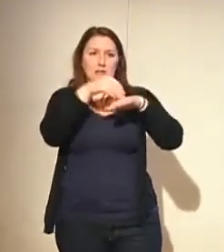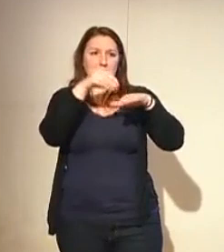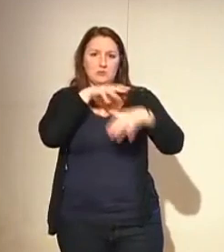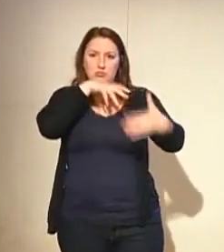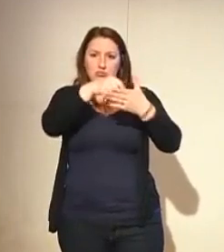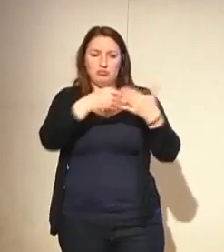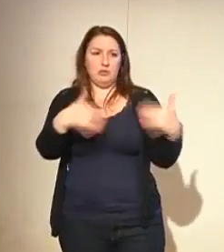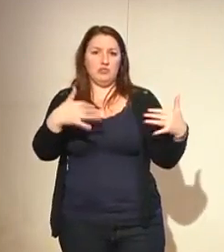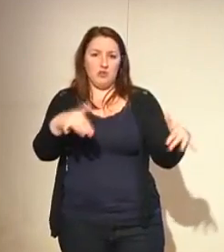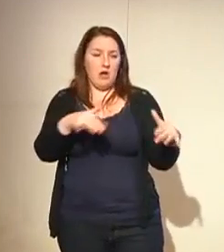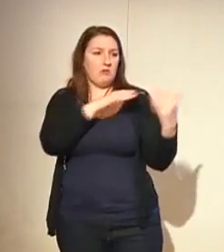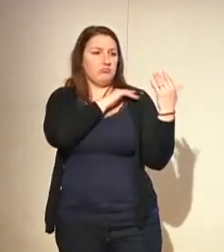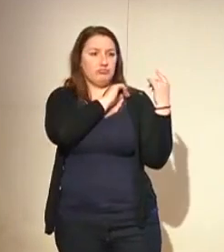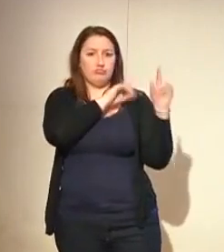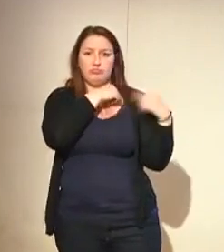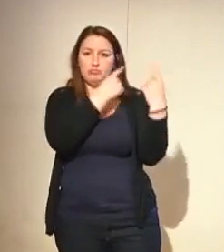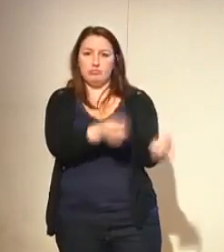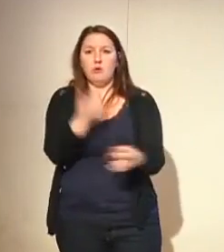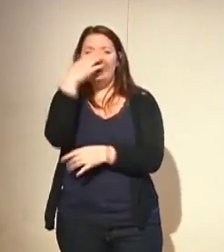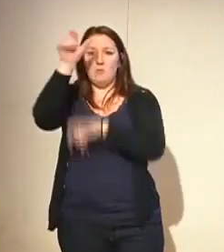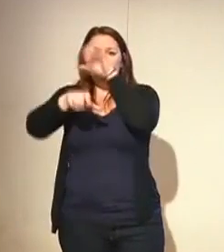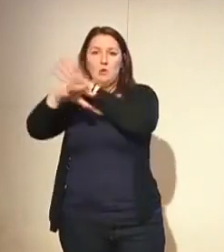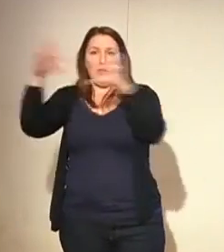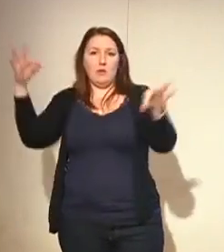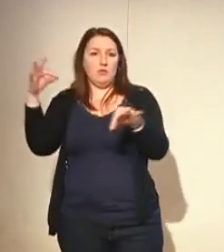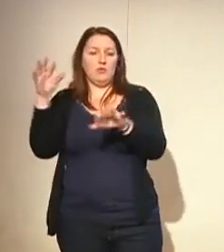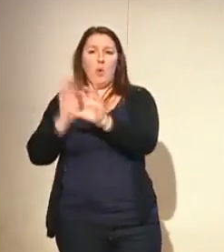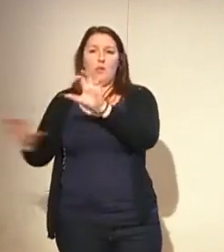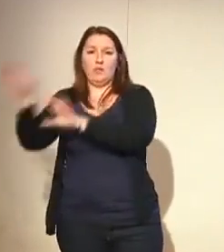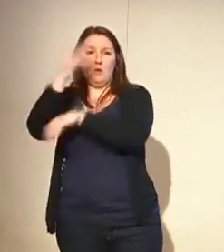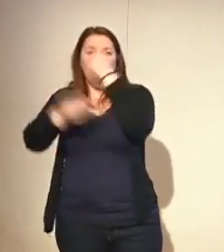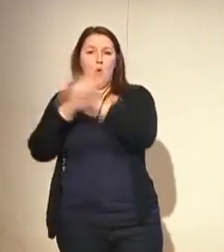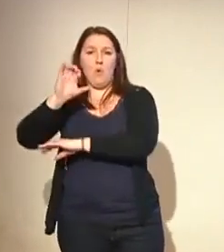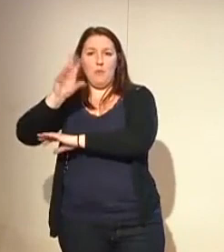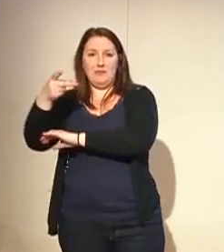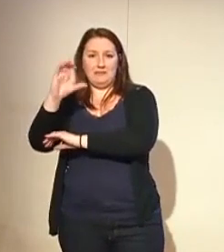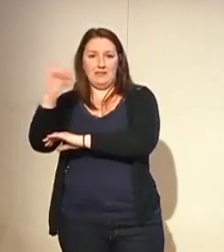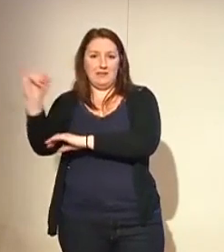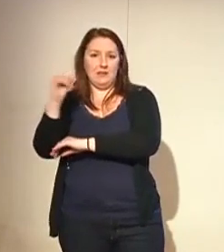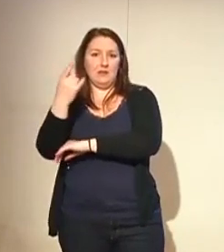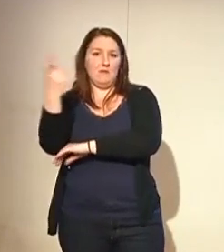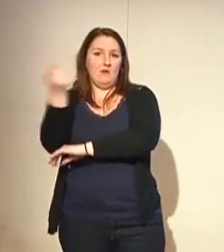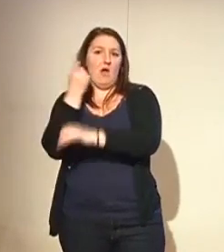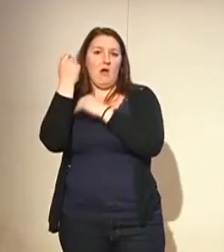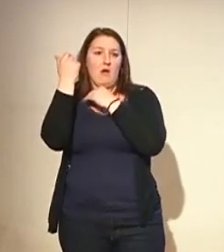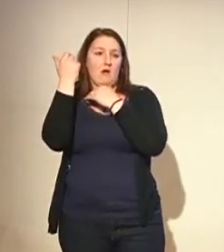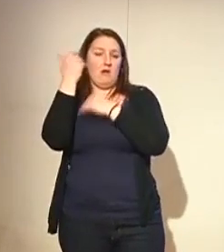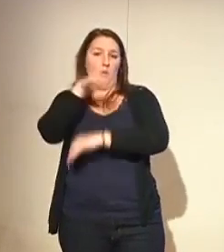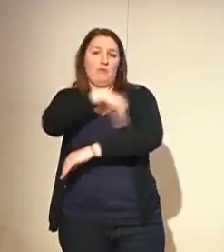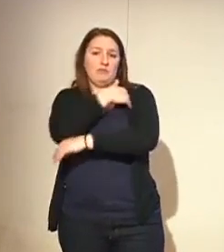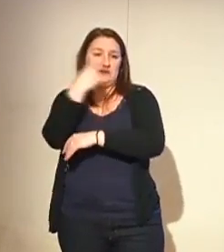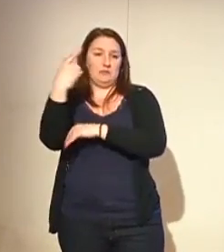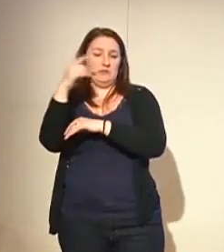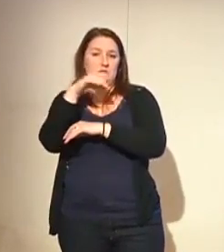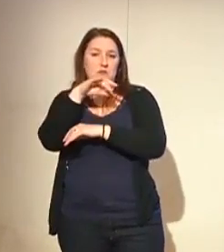les élus d'une autre collectivité territoriale ou d'un EPCI relevant du ressort de la compétence de l'Office jean-ve